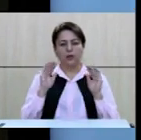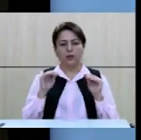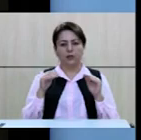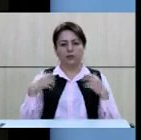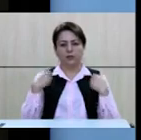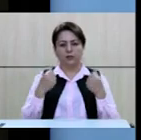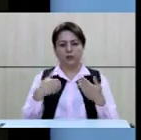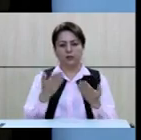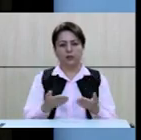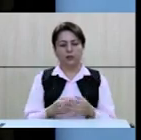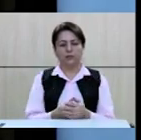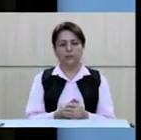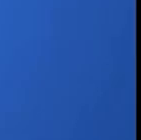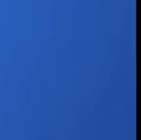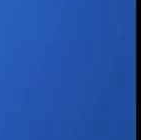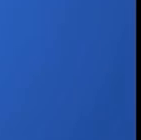xayr, salomat bo'ling.